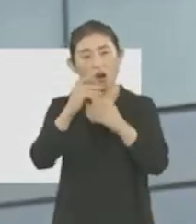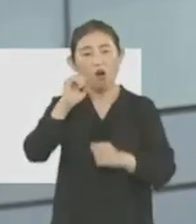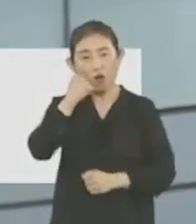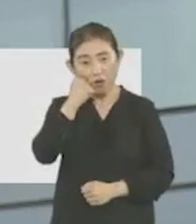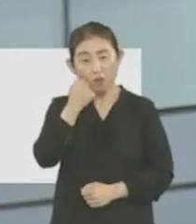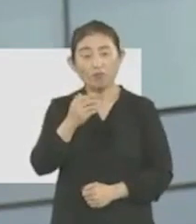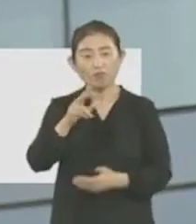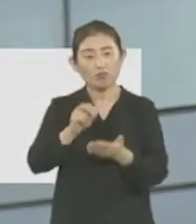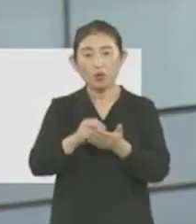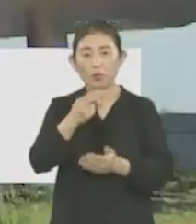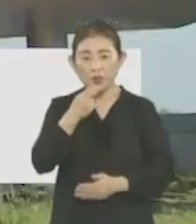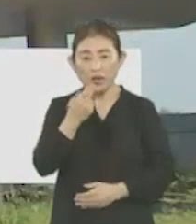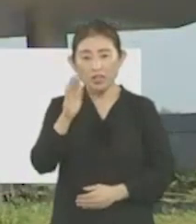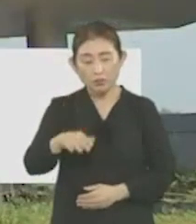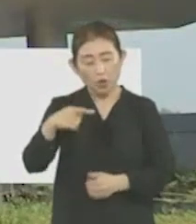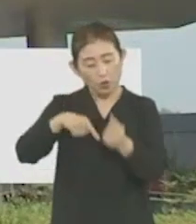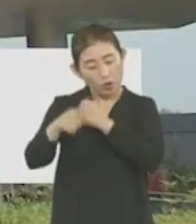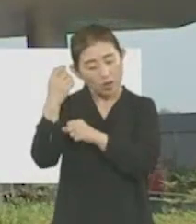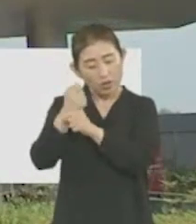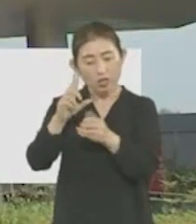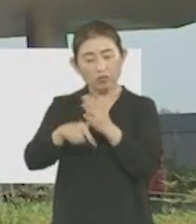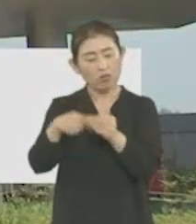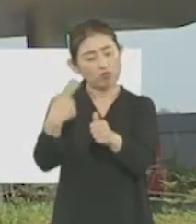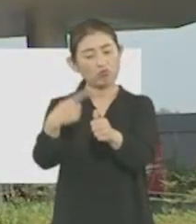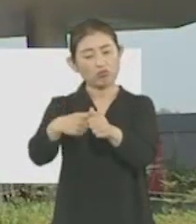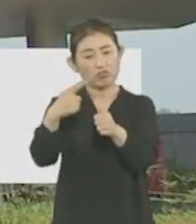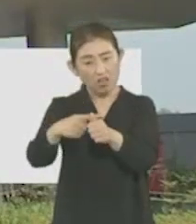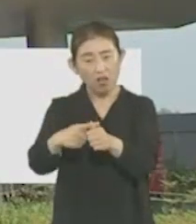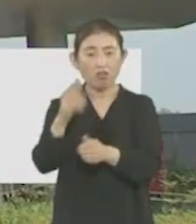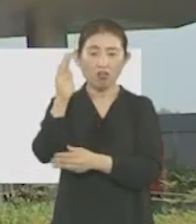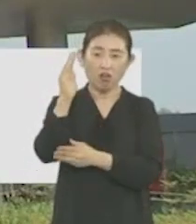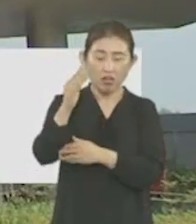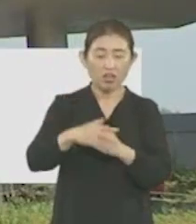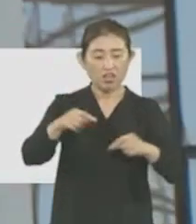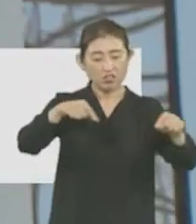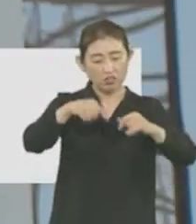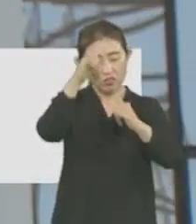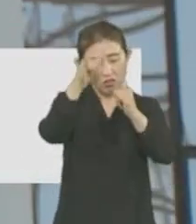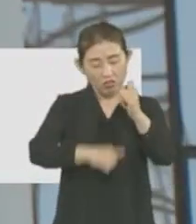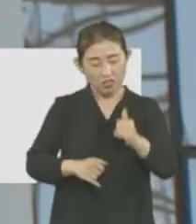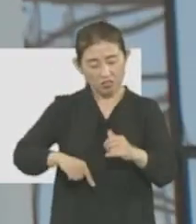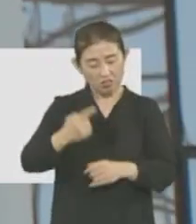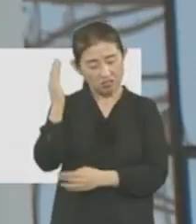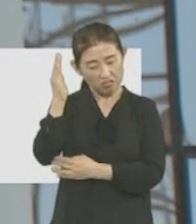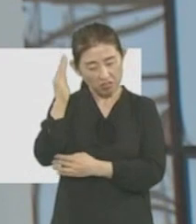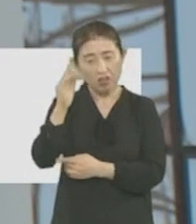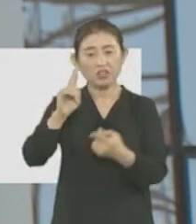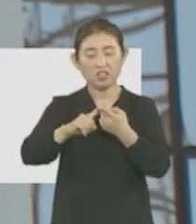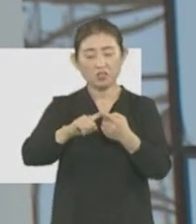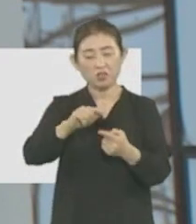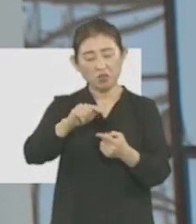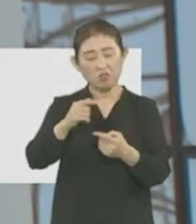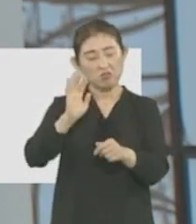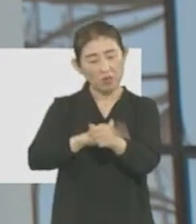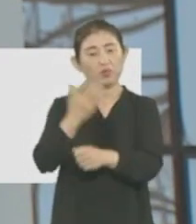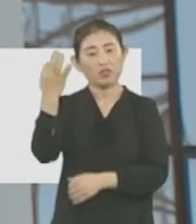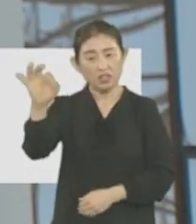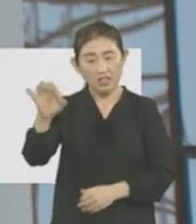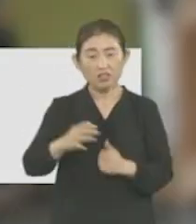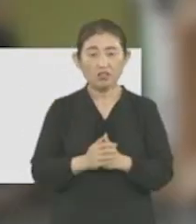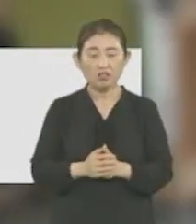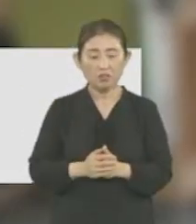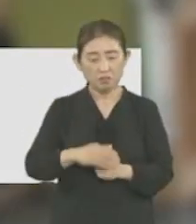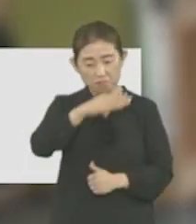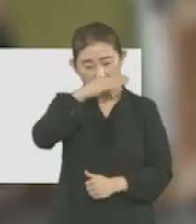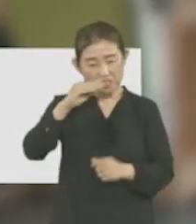어렵지만 과학 수업 시간 임에도 부적절한 욕설을 섞어가며 정치 역사 편향적 발언을 한 것은 인정된다 며 성실